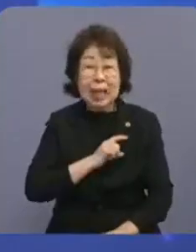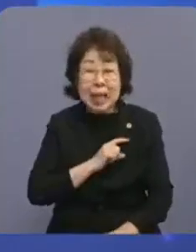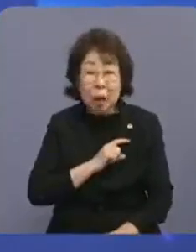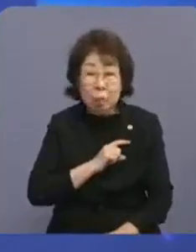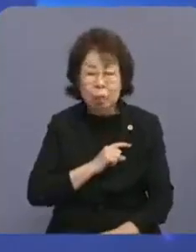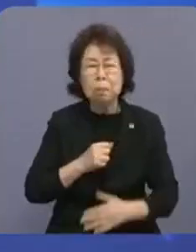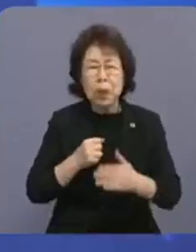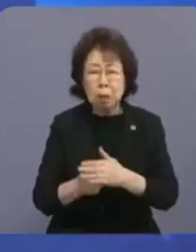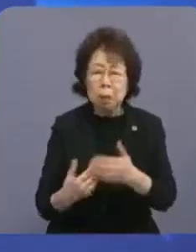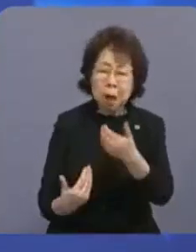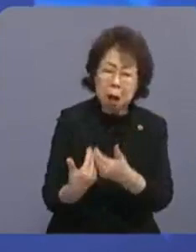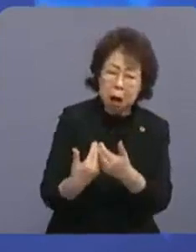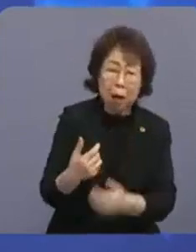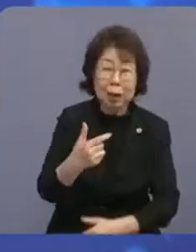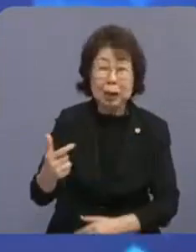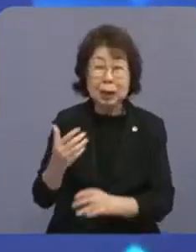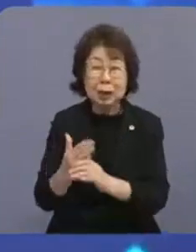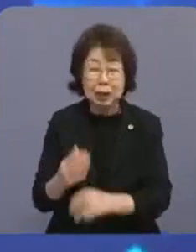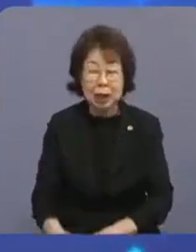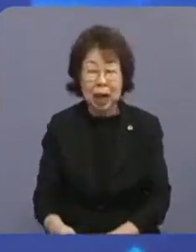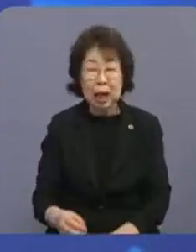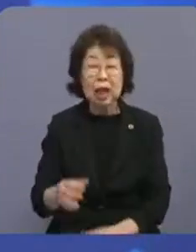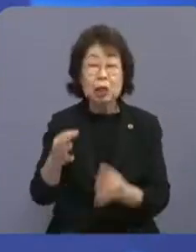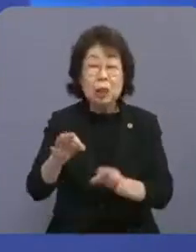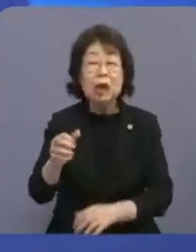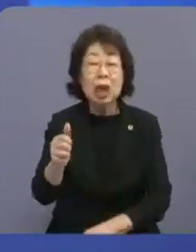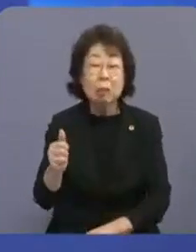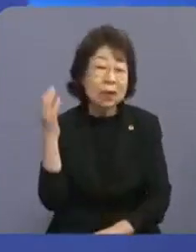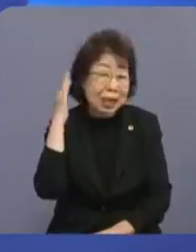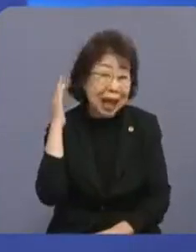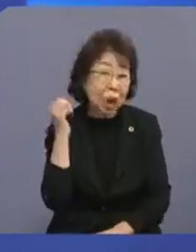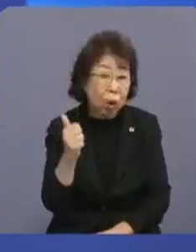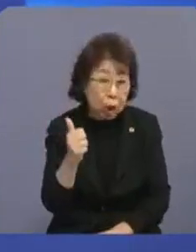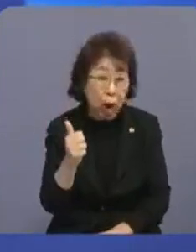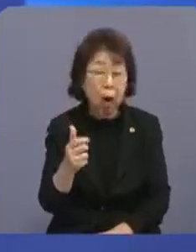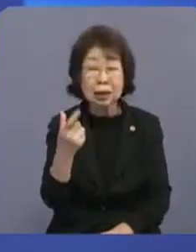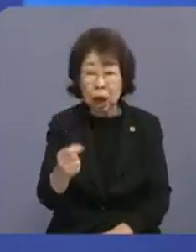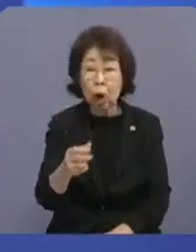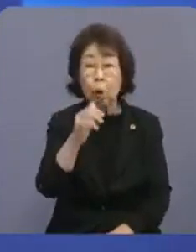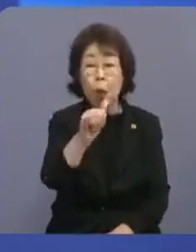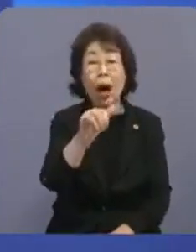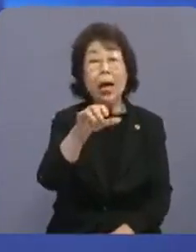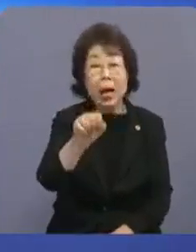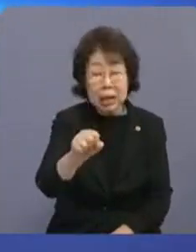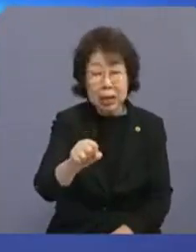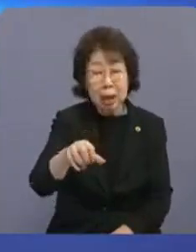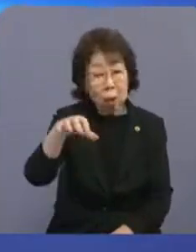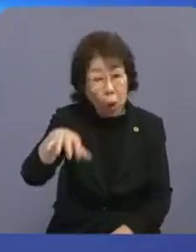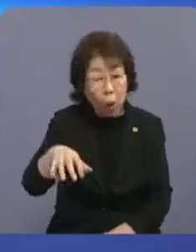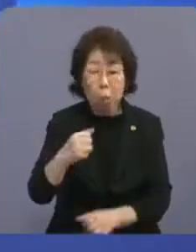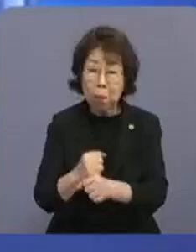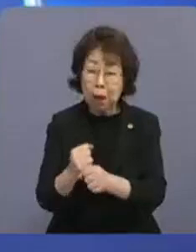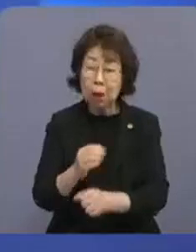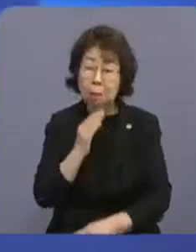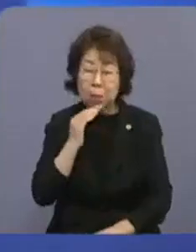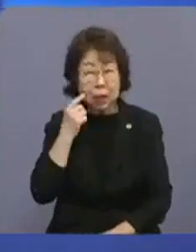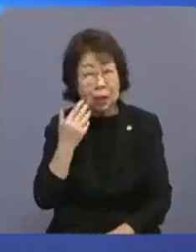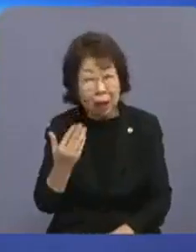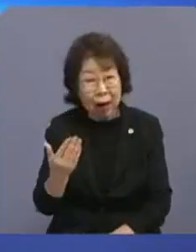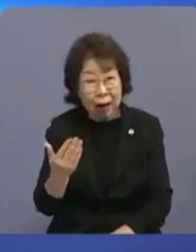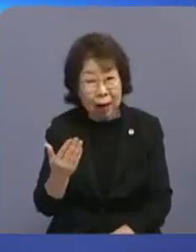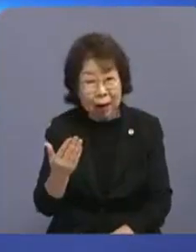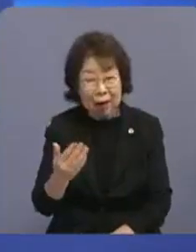놓고 논쟁이 격렬합니다. 김영삼 전 대통령 기념시설 형태의 YS 기념관을 만드는 것이